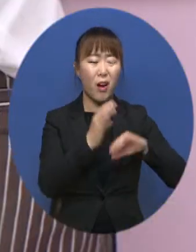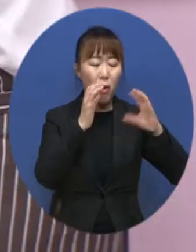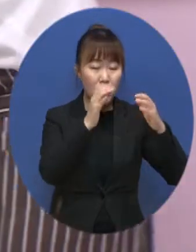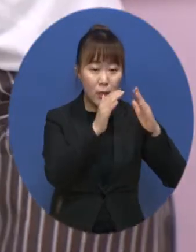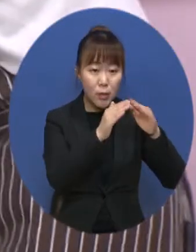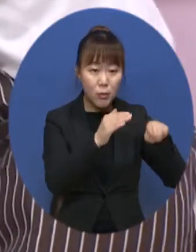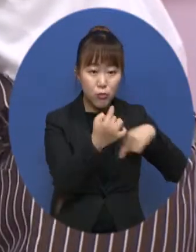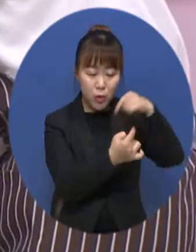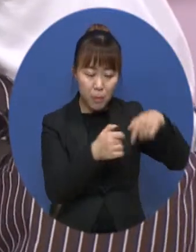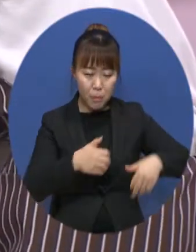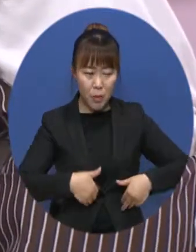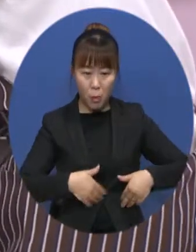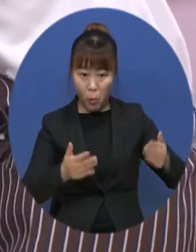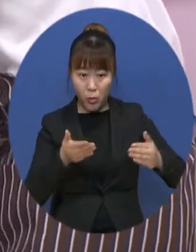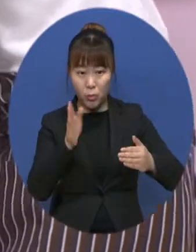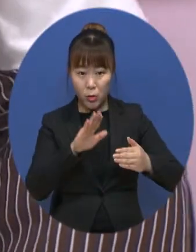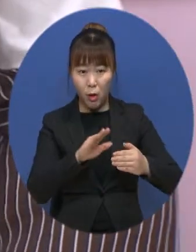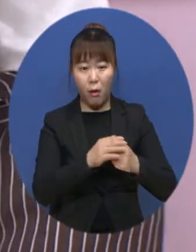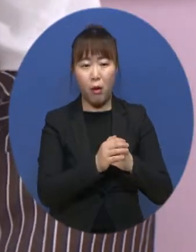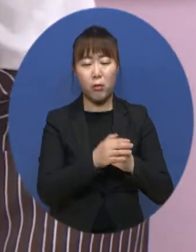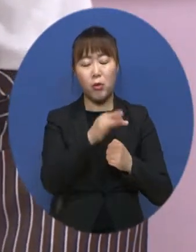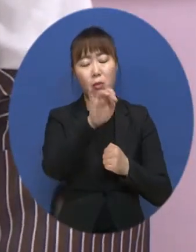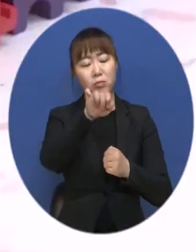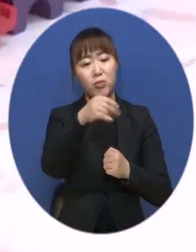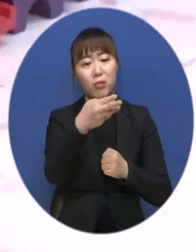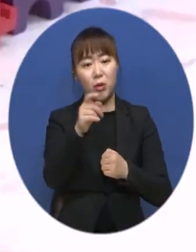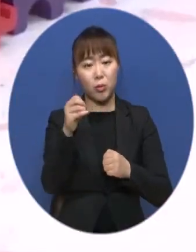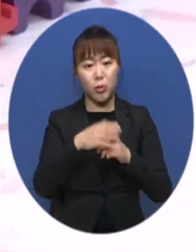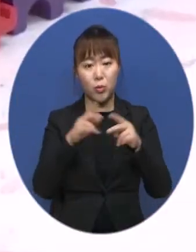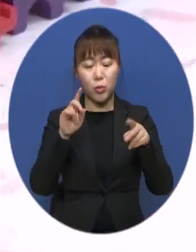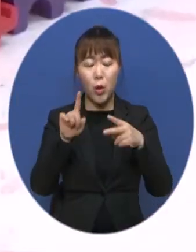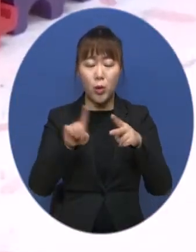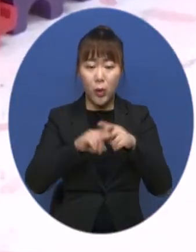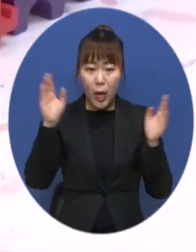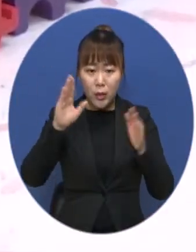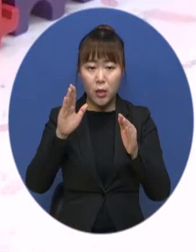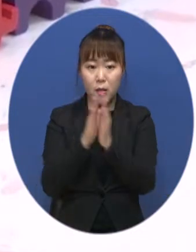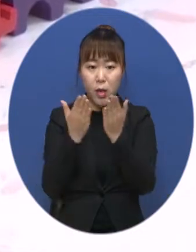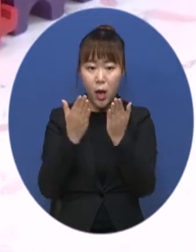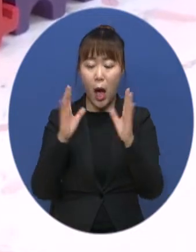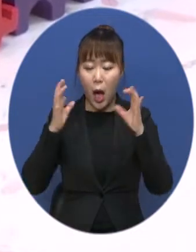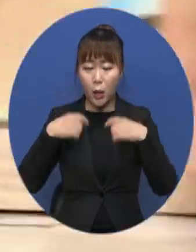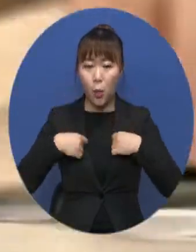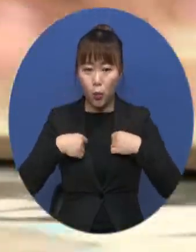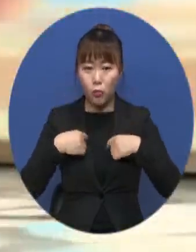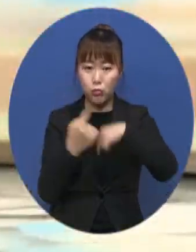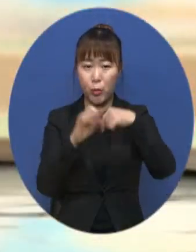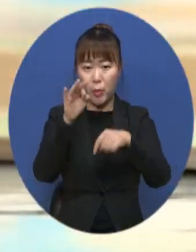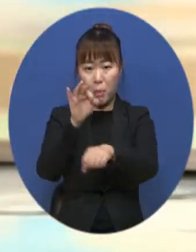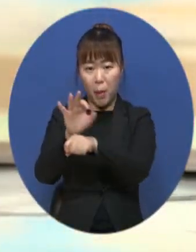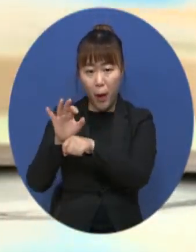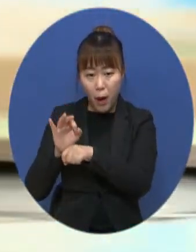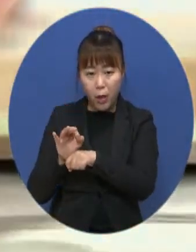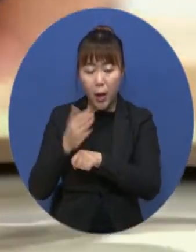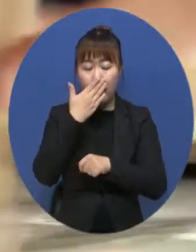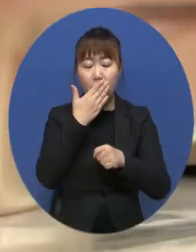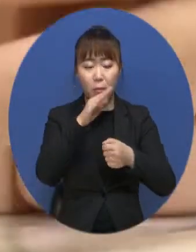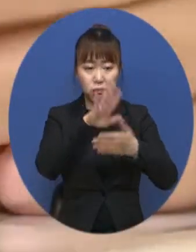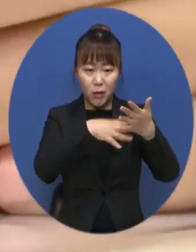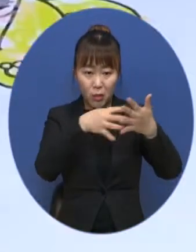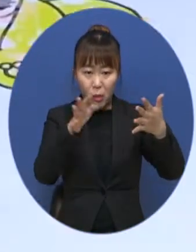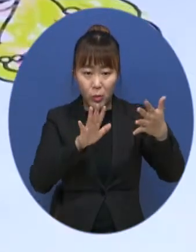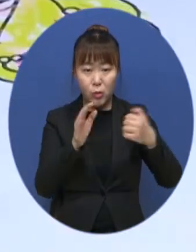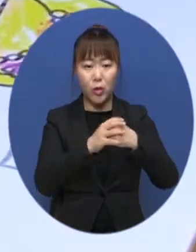어린이집에서는 운영에 필요하지 않은 텀블러와 초등학생용 도서, 유아 옷 등을 운영비로 구입하고 식단표에 없는